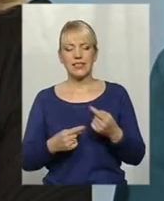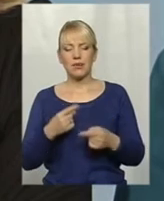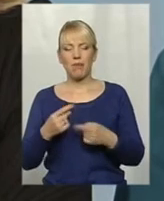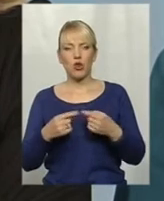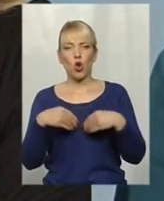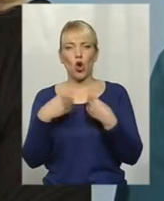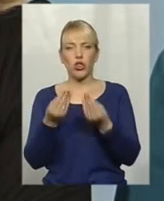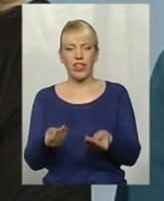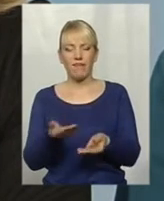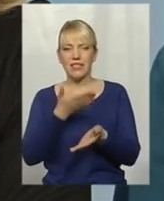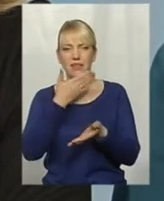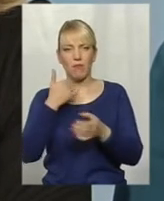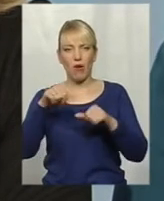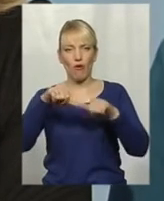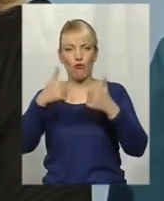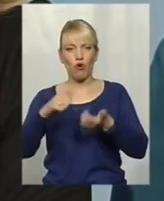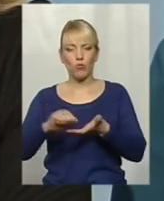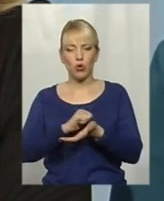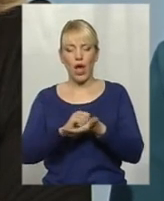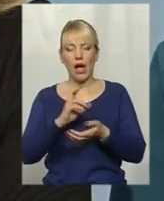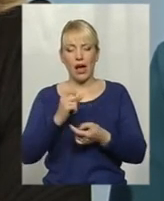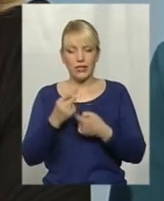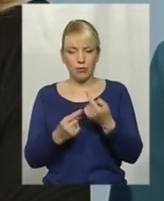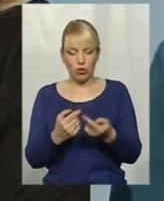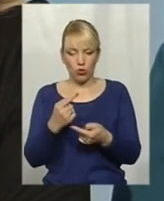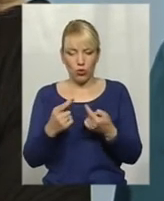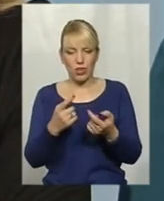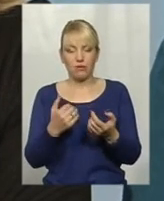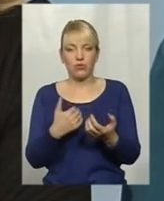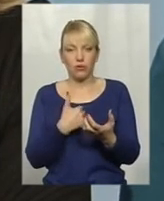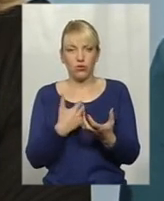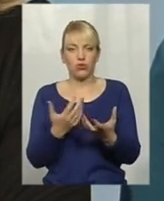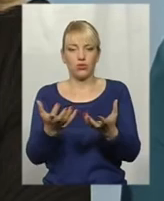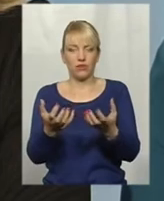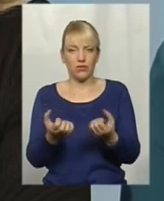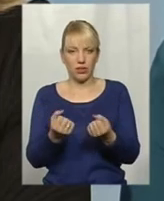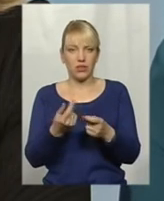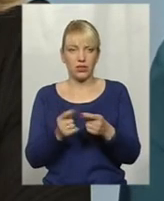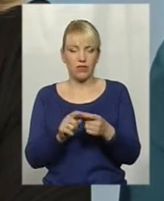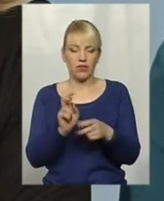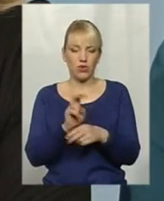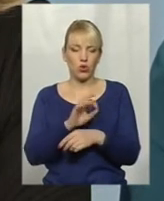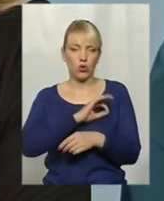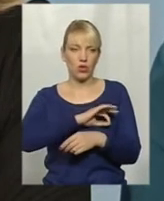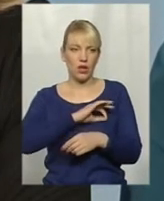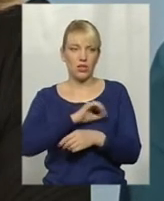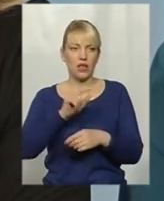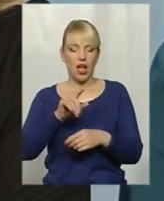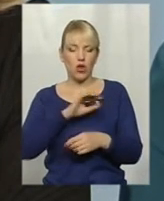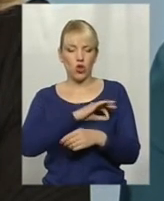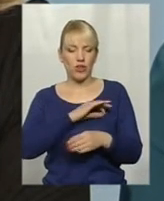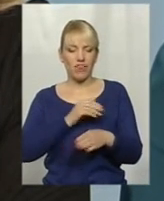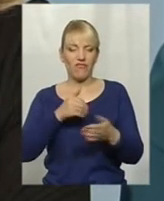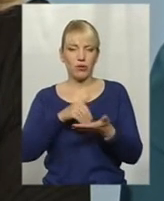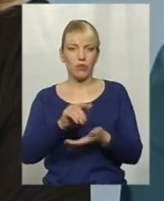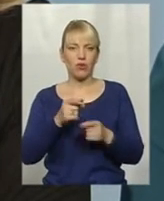нема правостановлюючих документів, а спадкоємці вже хочуть оформити це право, відвідують нотаріуса, а він відмовляє у зв'язку з тим, що